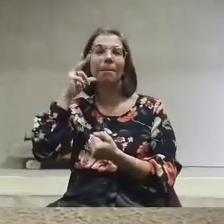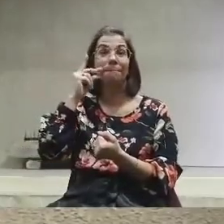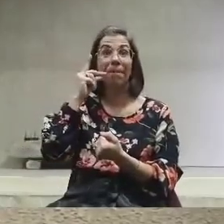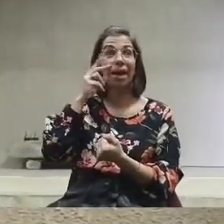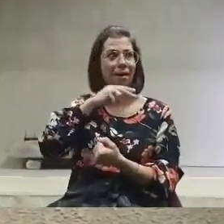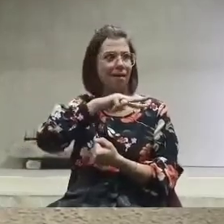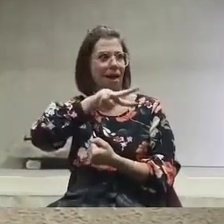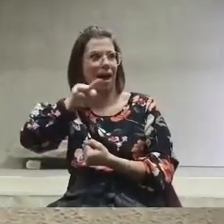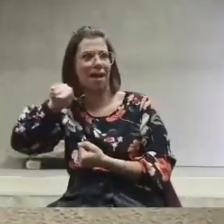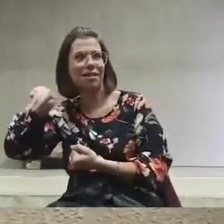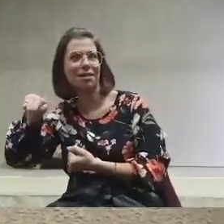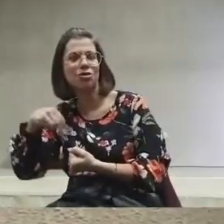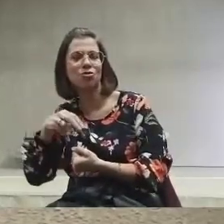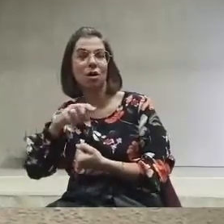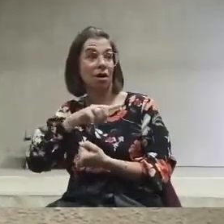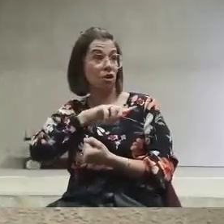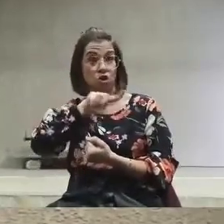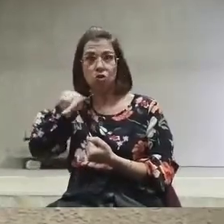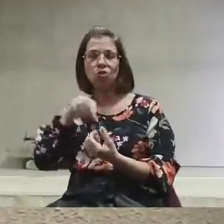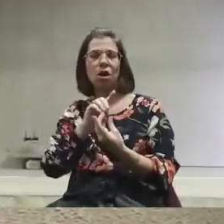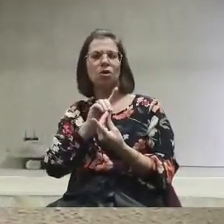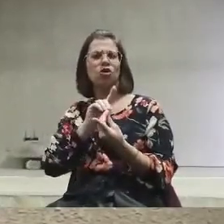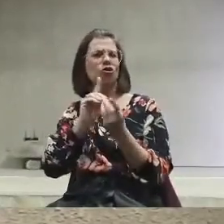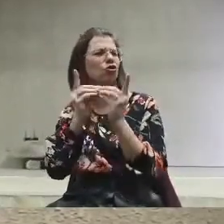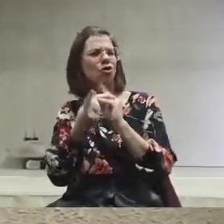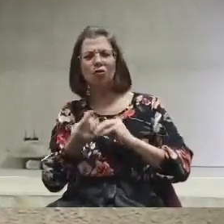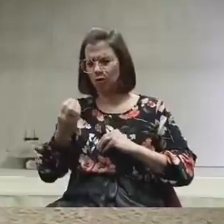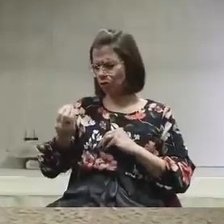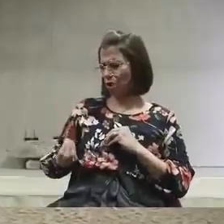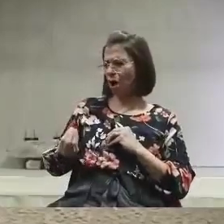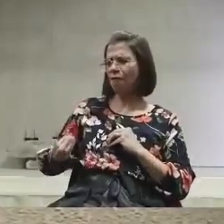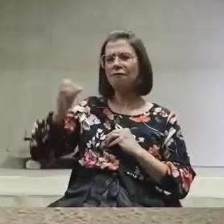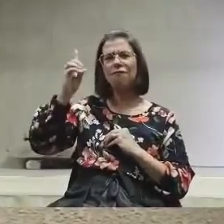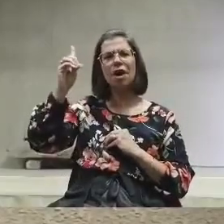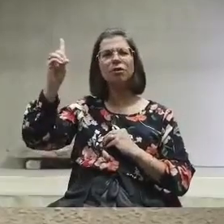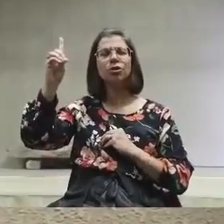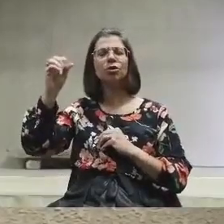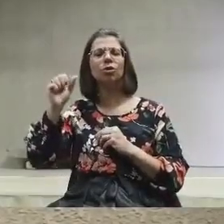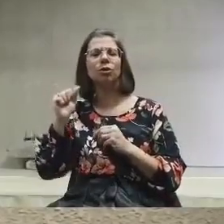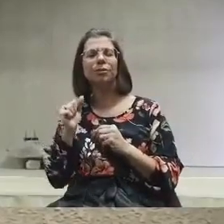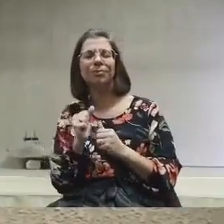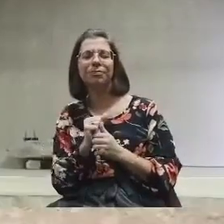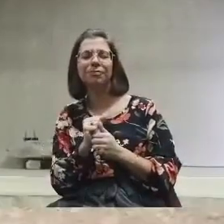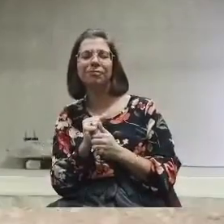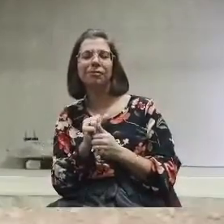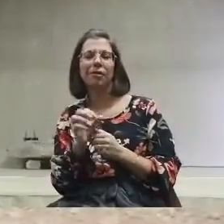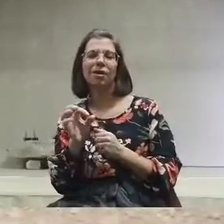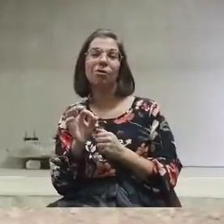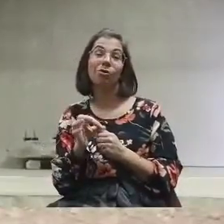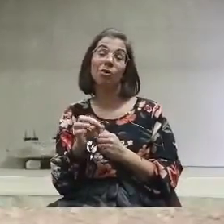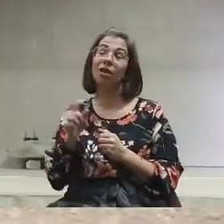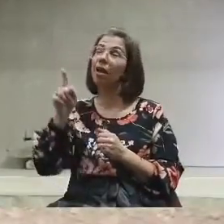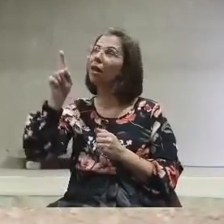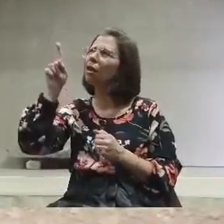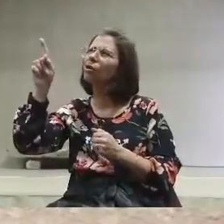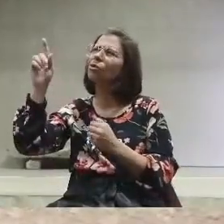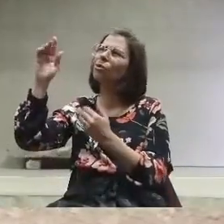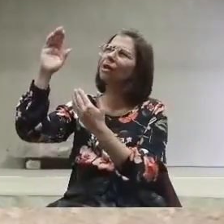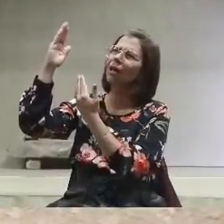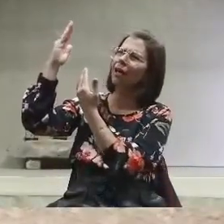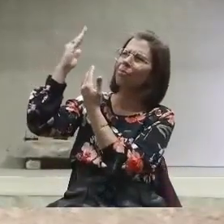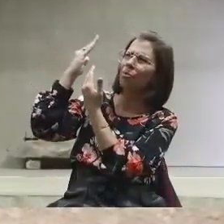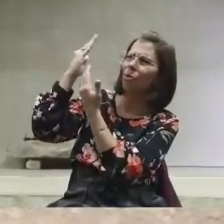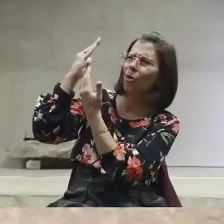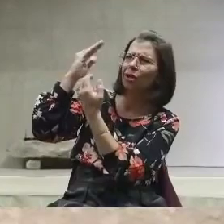Dieu, enfants de Dieu. Il nous envoie son esprit pour qu'il nous assiste, il nous conduise, il nous garde et protège. Il conduit, il